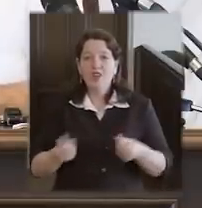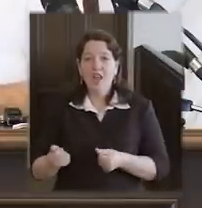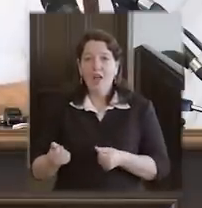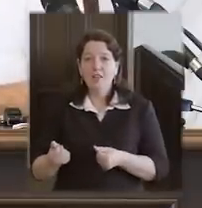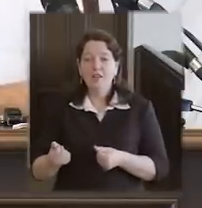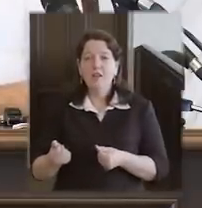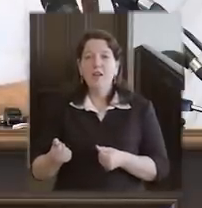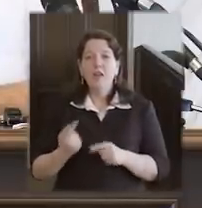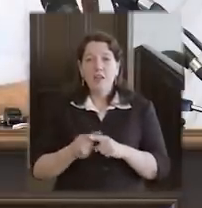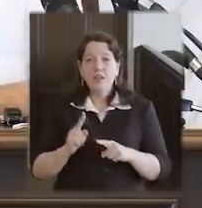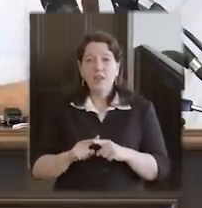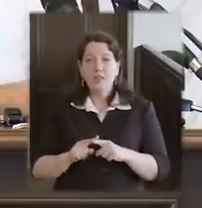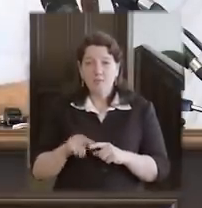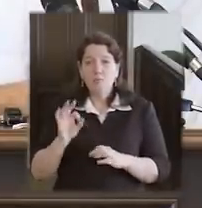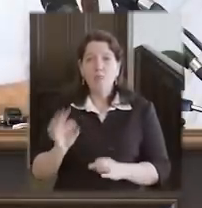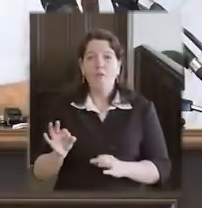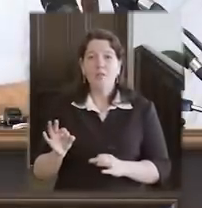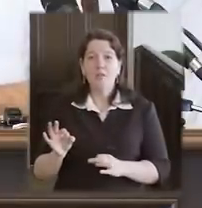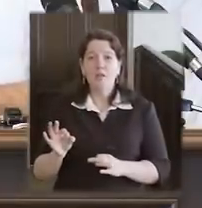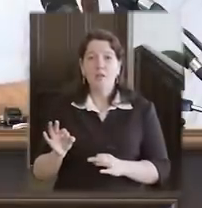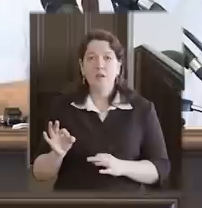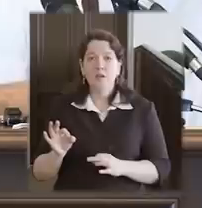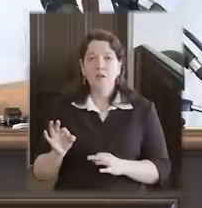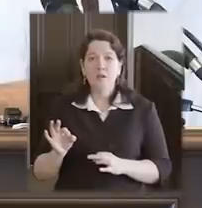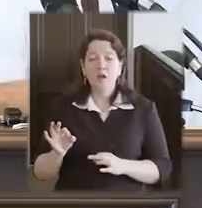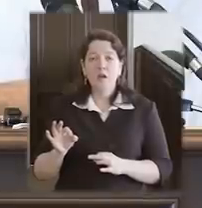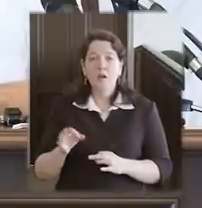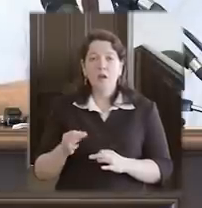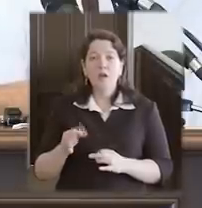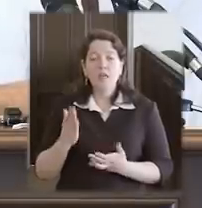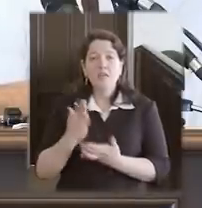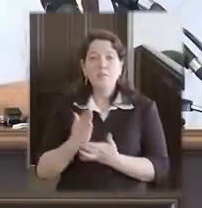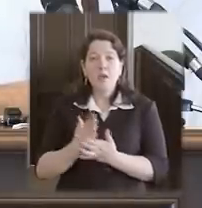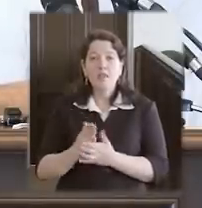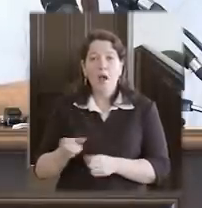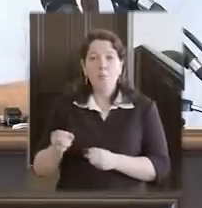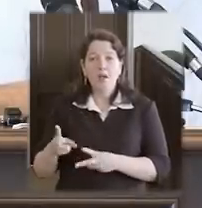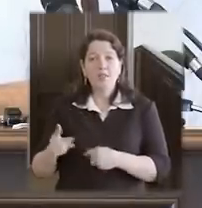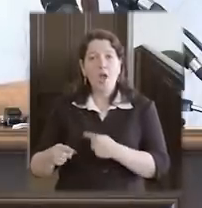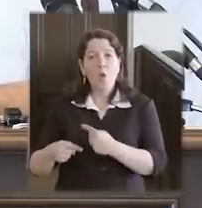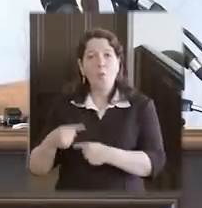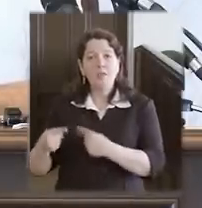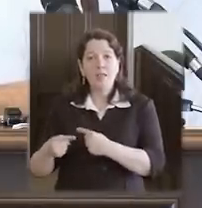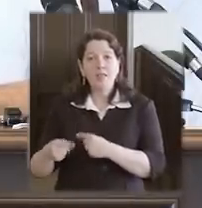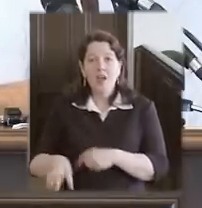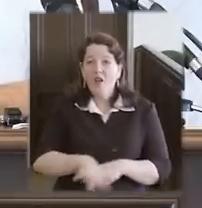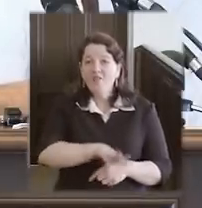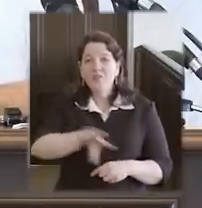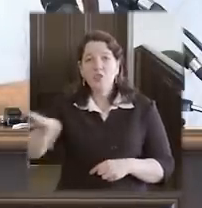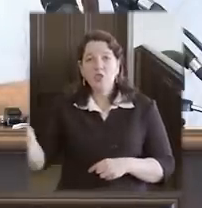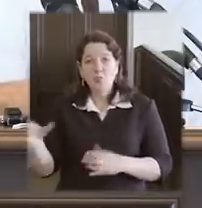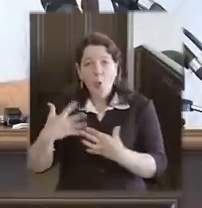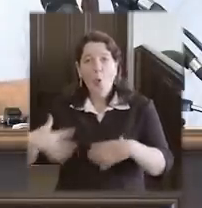может иметь, он утверждает, и это справедливо, он утверждает, может иметь роковые последствия для